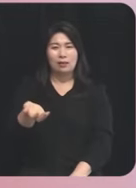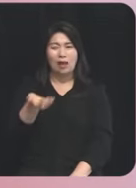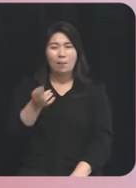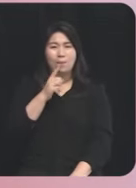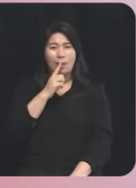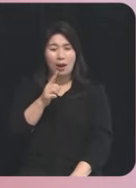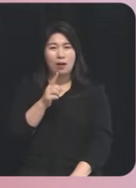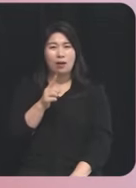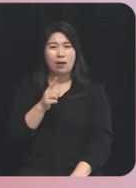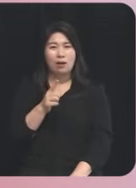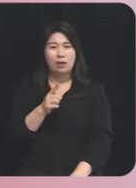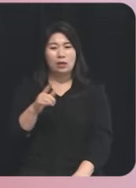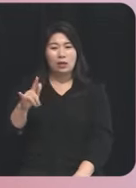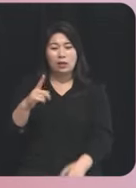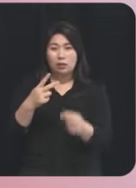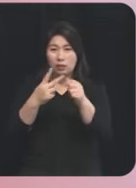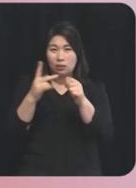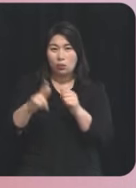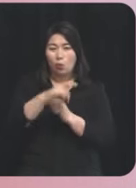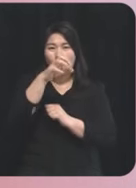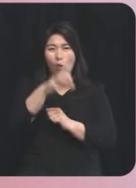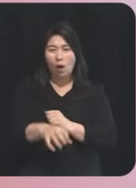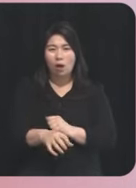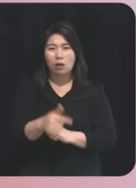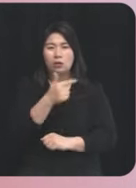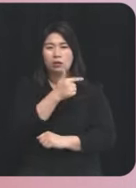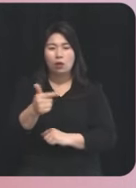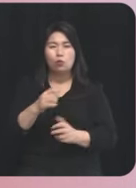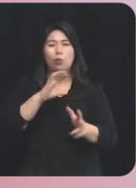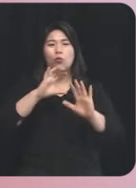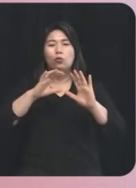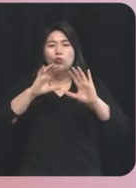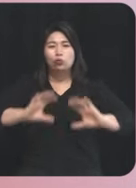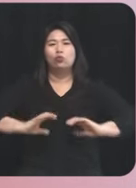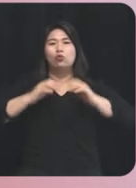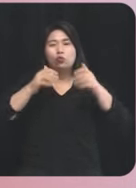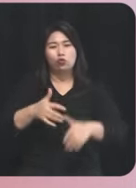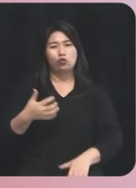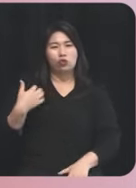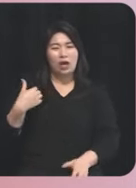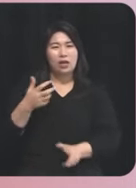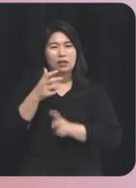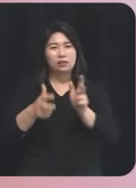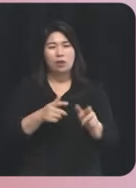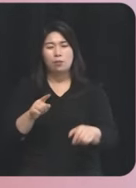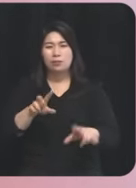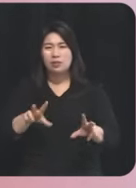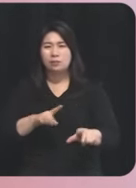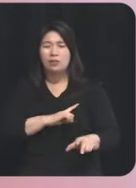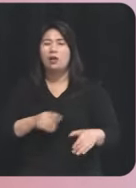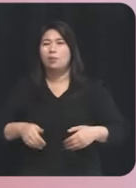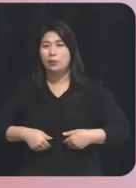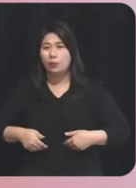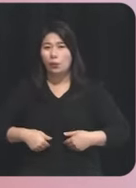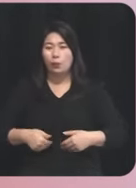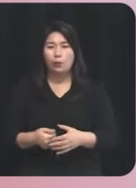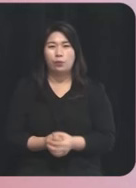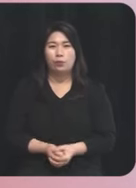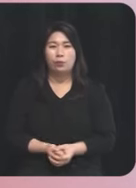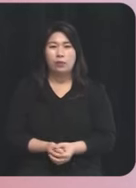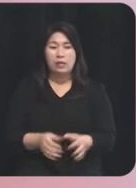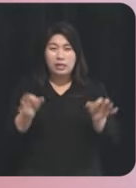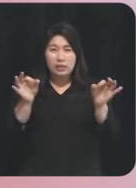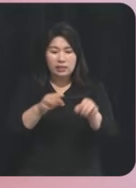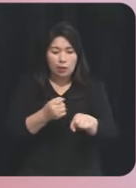말씀드렸듯이 제2공항 건설과 같은 대규모 국책 사업이 지금은 가장 시급하다고 생각합니다. 단기간의 경제